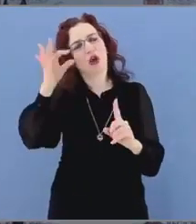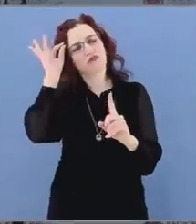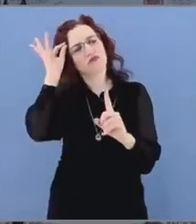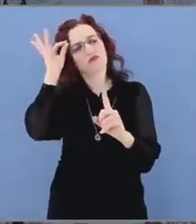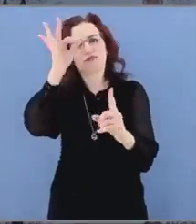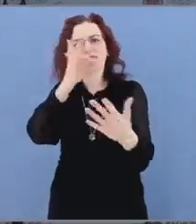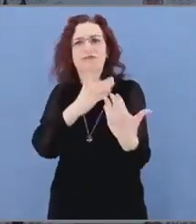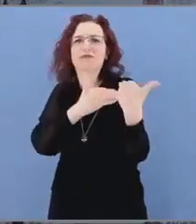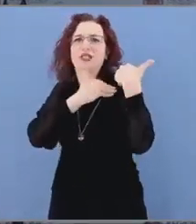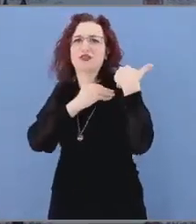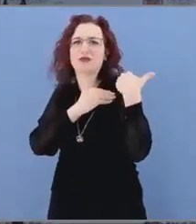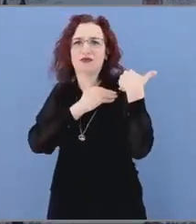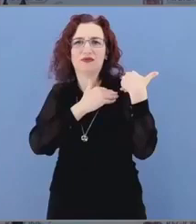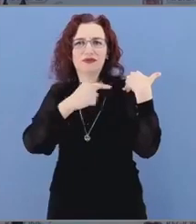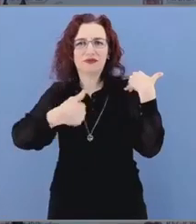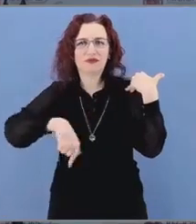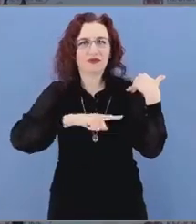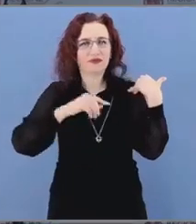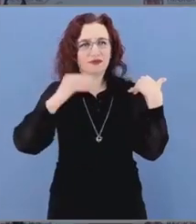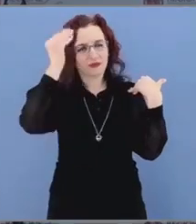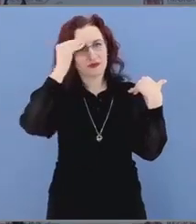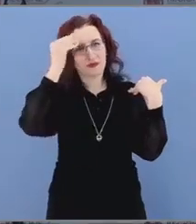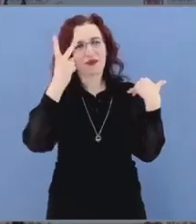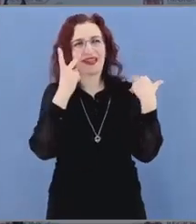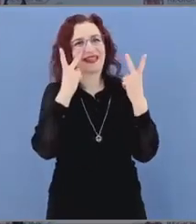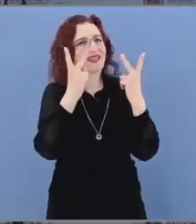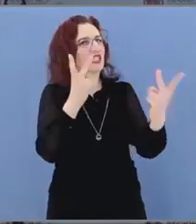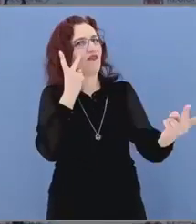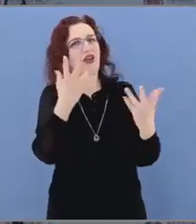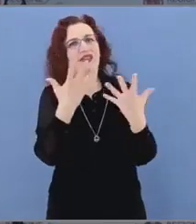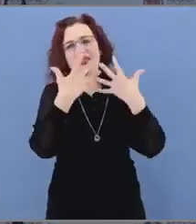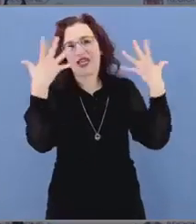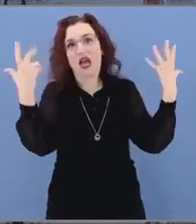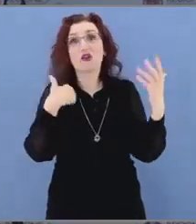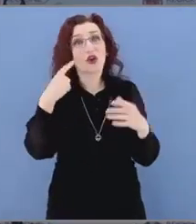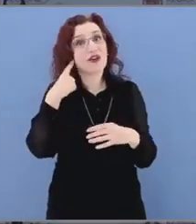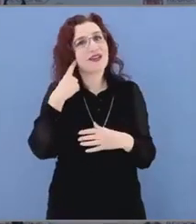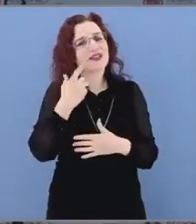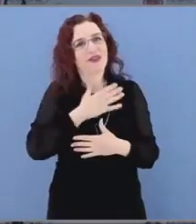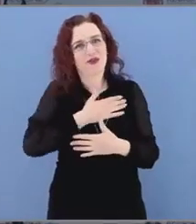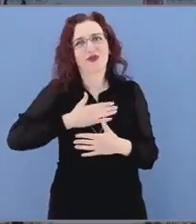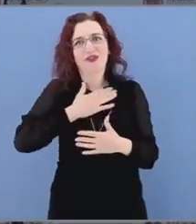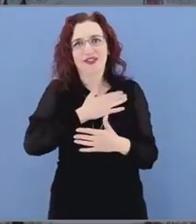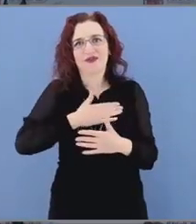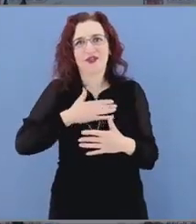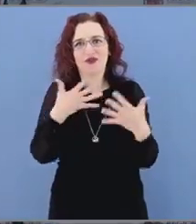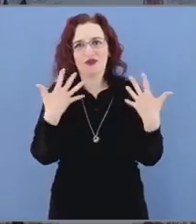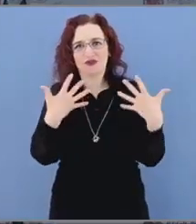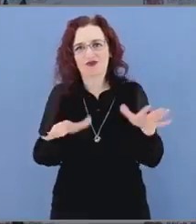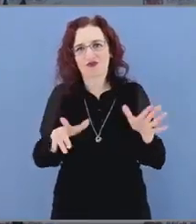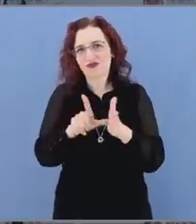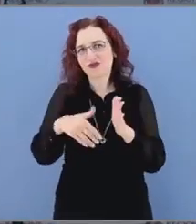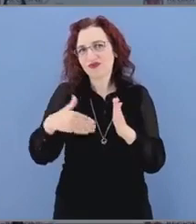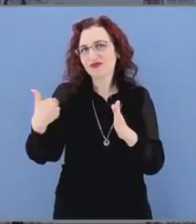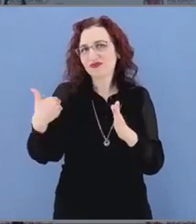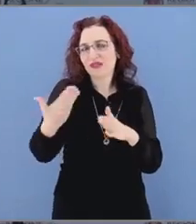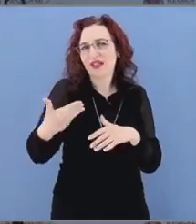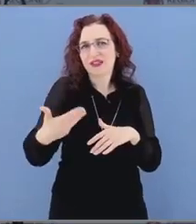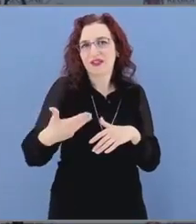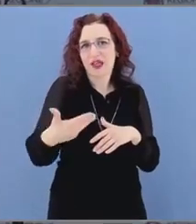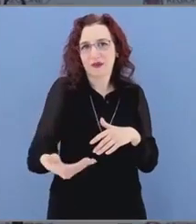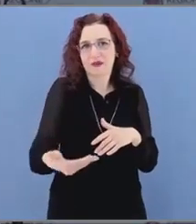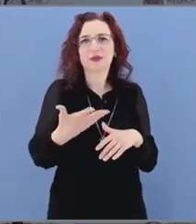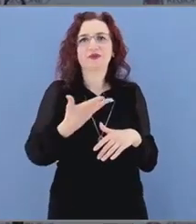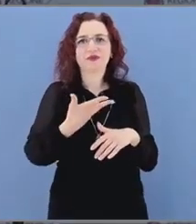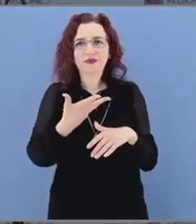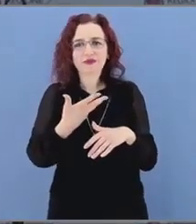visibile ed è il motivo, lo dico con molta soddisfazione, che da un po' di tempo si sta suscitando in molte zone della